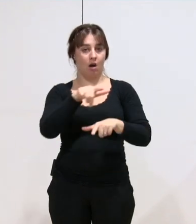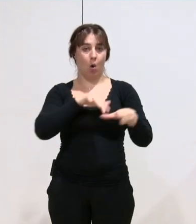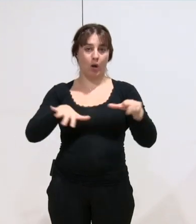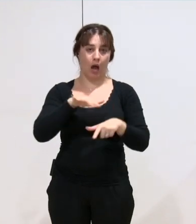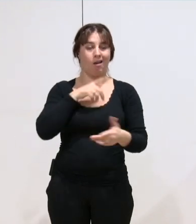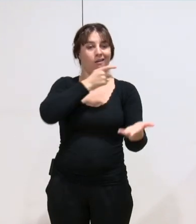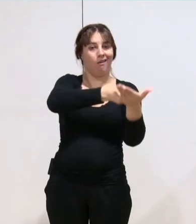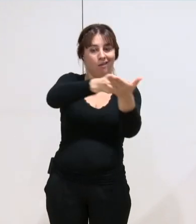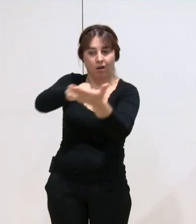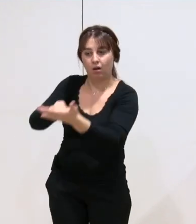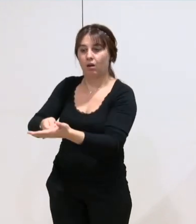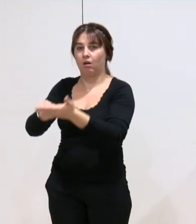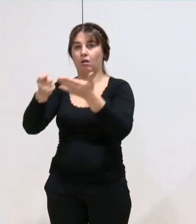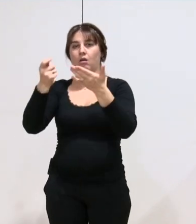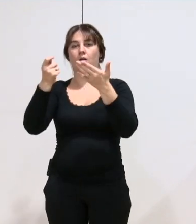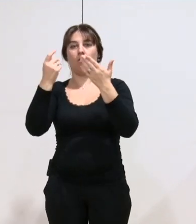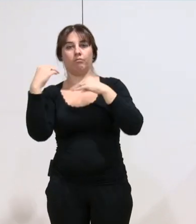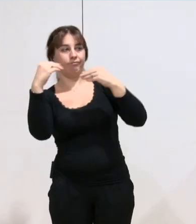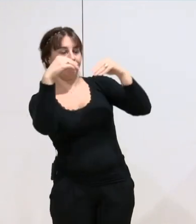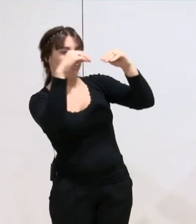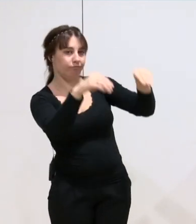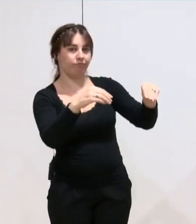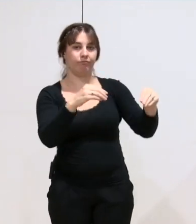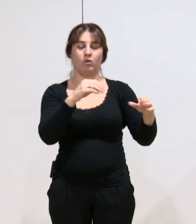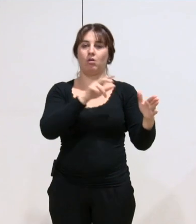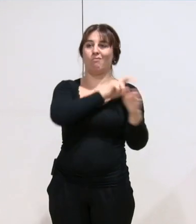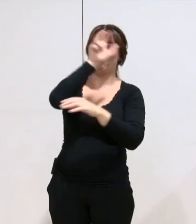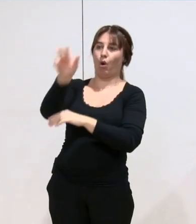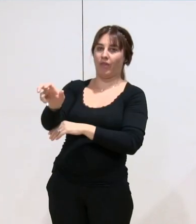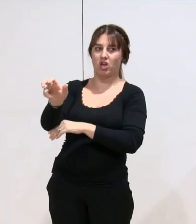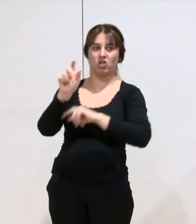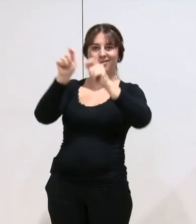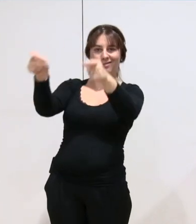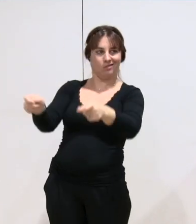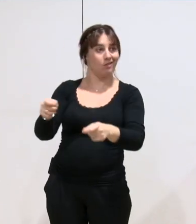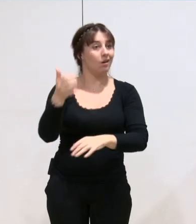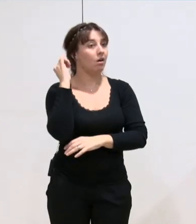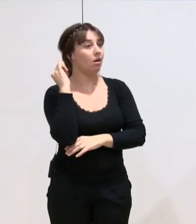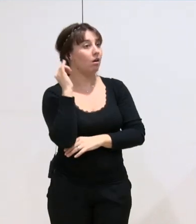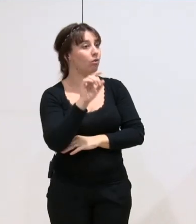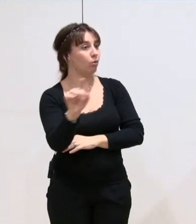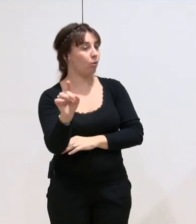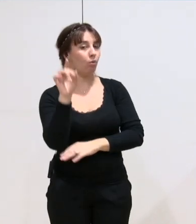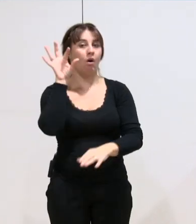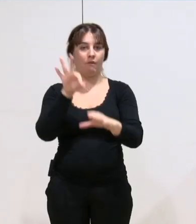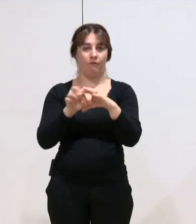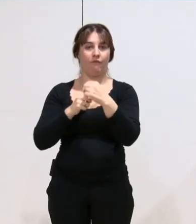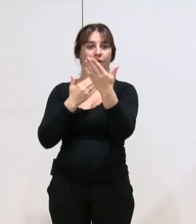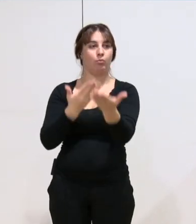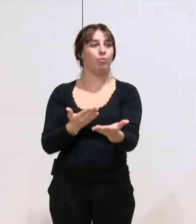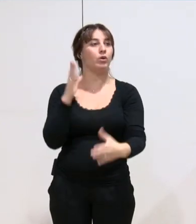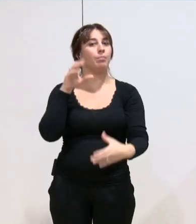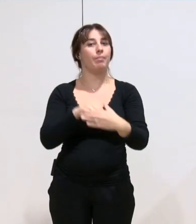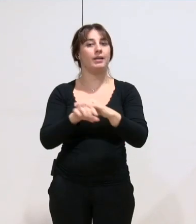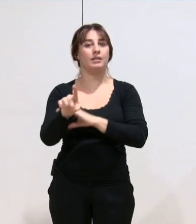acquisitions, cessions et portages. Y a-t-il des interventions? Non. Je la mets aux voix. Qui ne prend pas part au